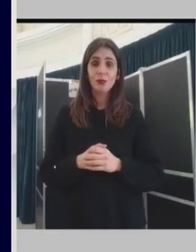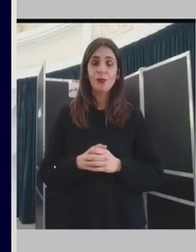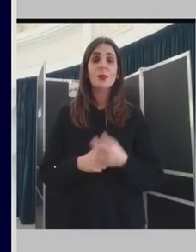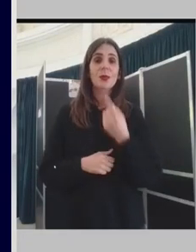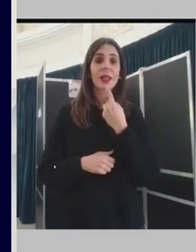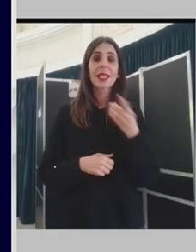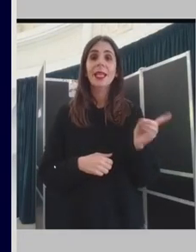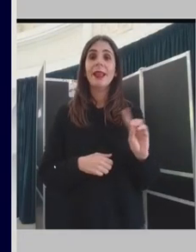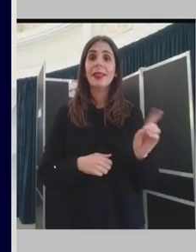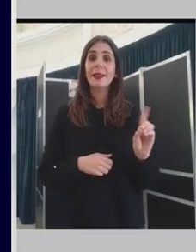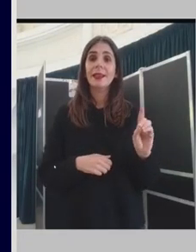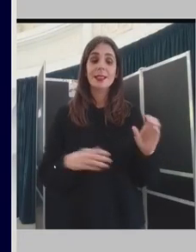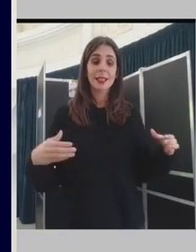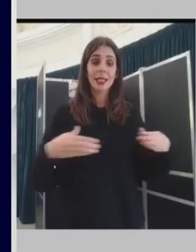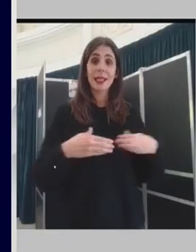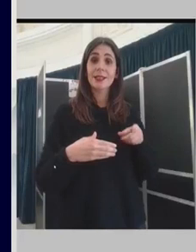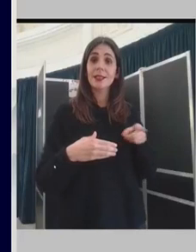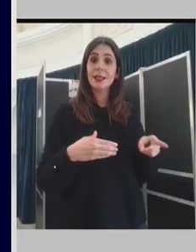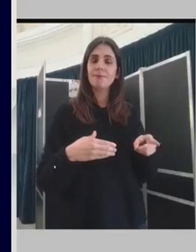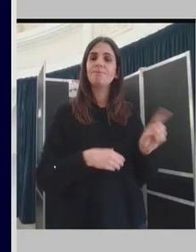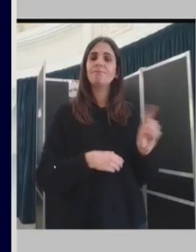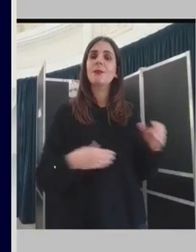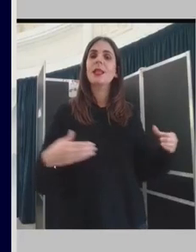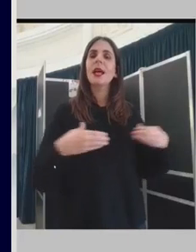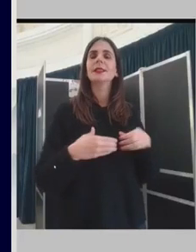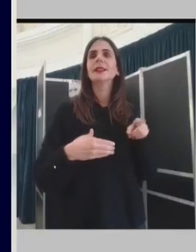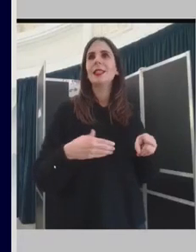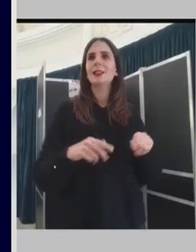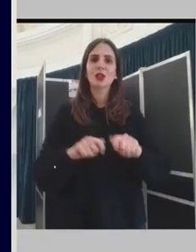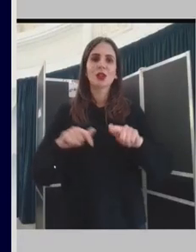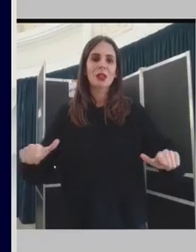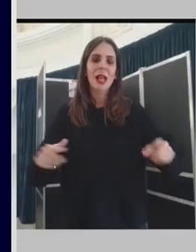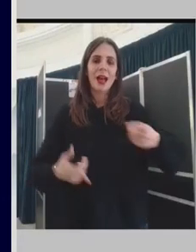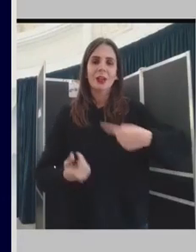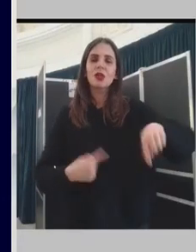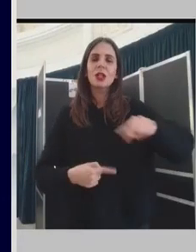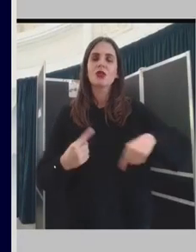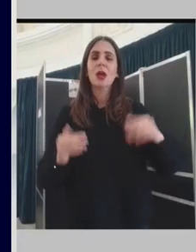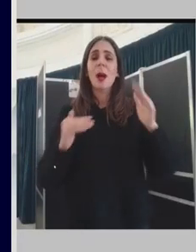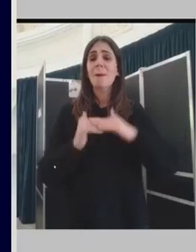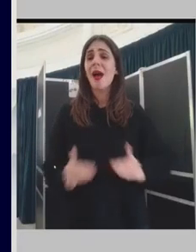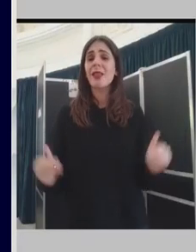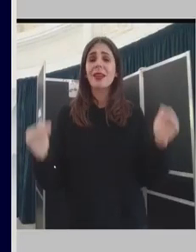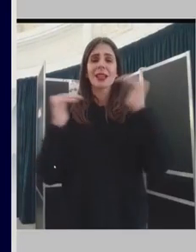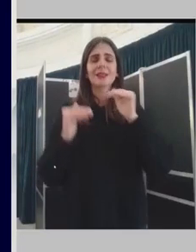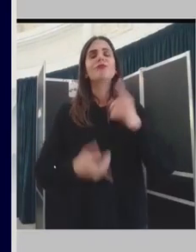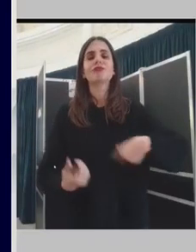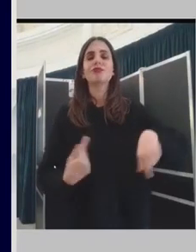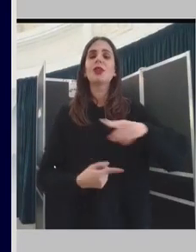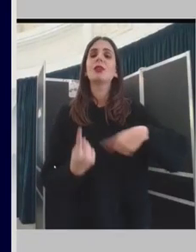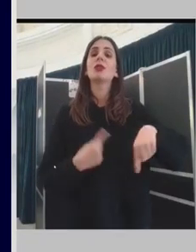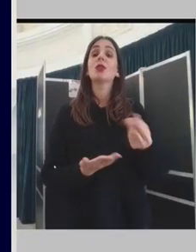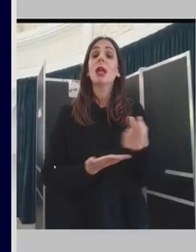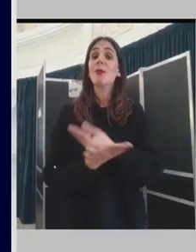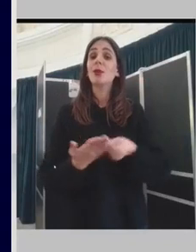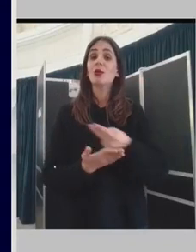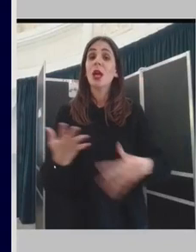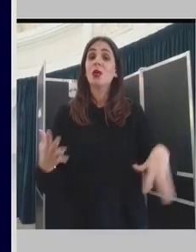tassisti diciamo che sono in giro dappertutto, notte 24 ore su 24 ore, ecco, è partito questo progetto, un